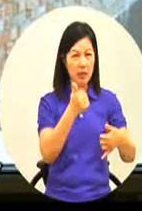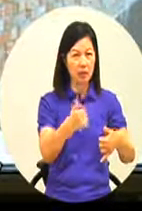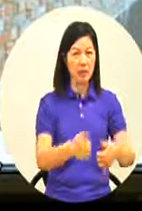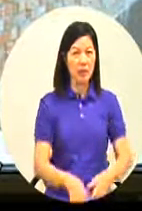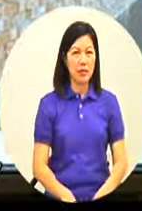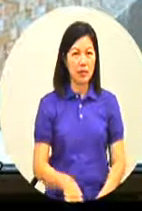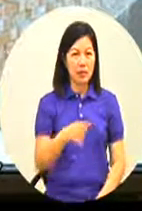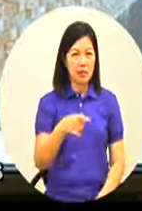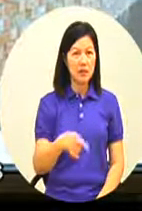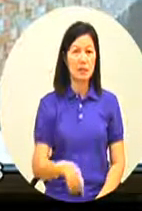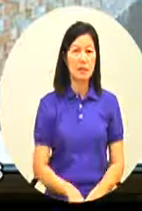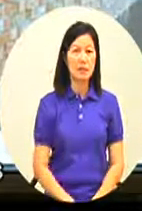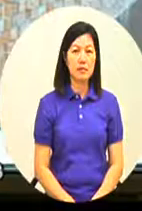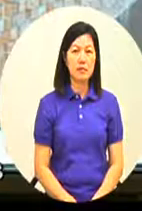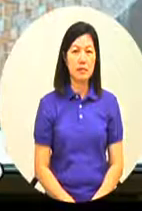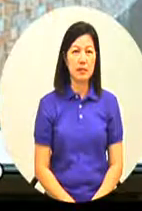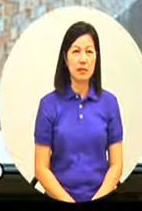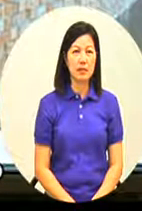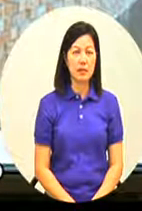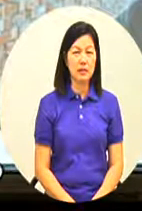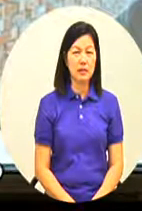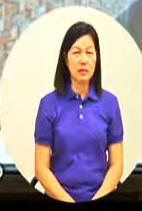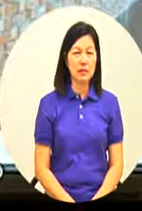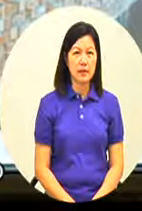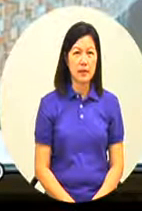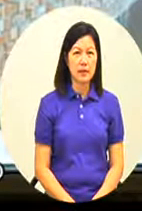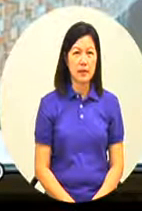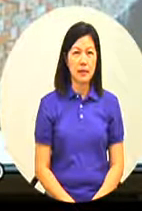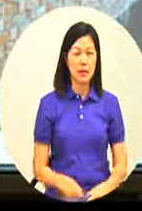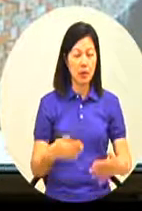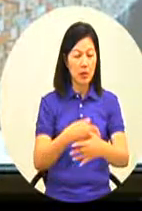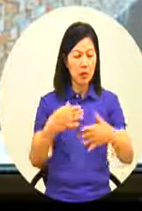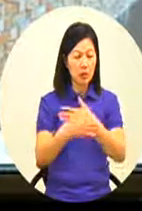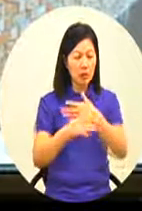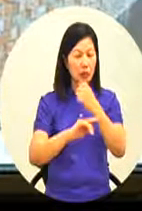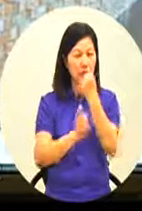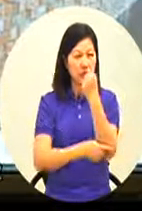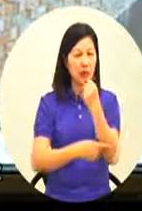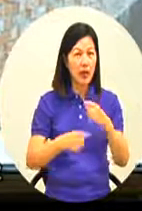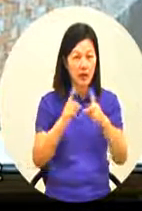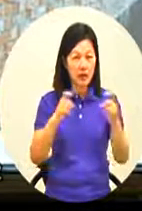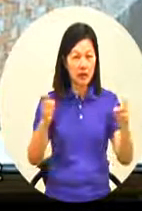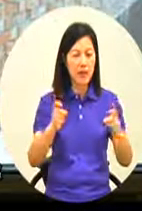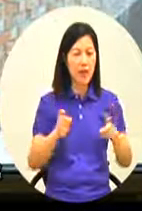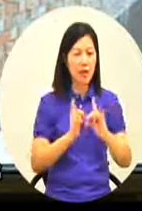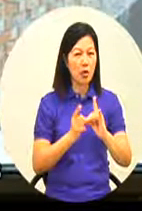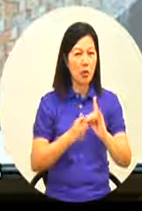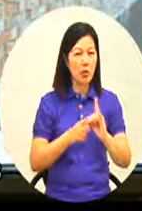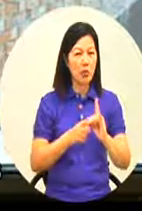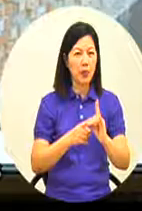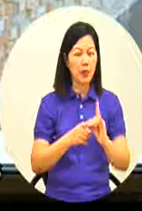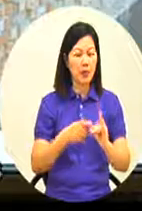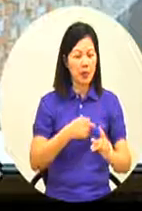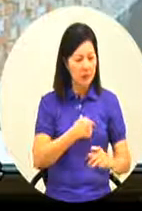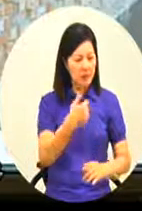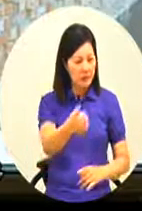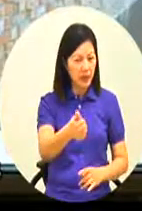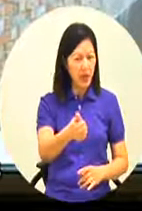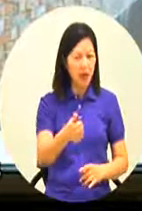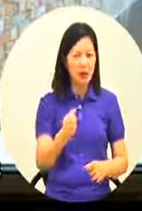这是人为啦。我相信通化寺的佛祖慈悲哦，无要安尼做，但是花博的主